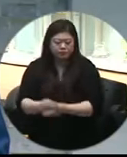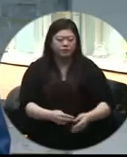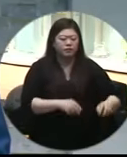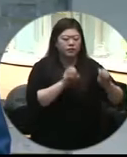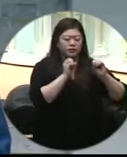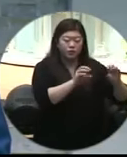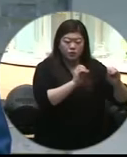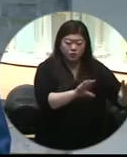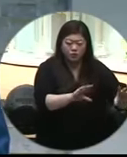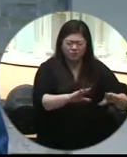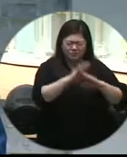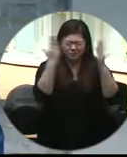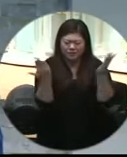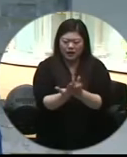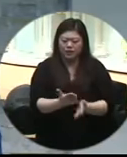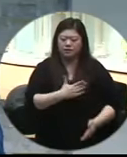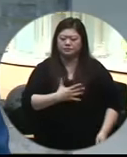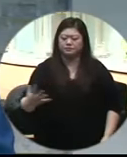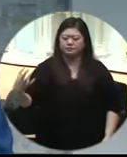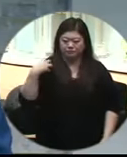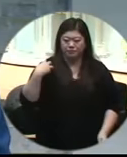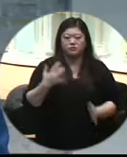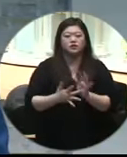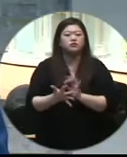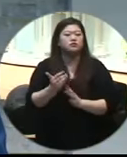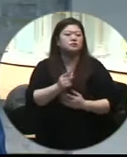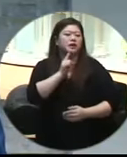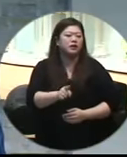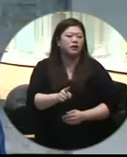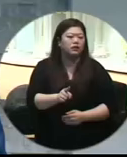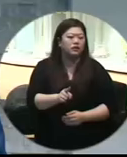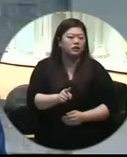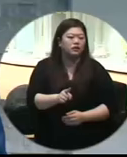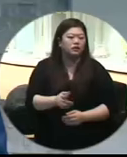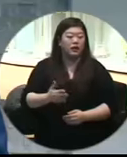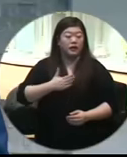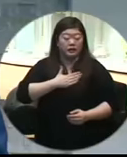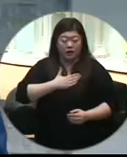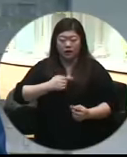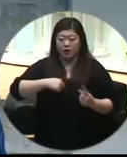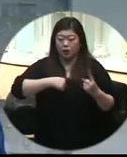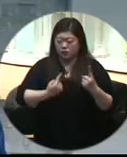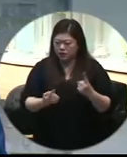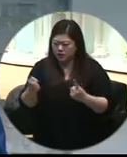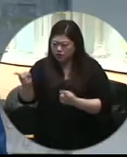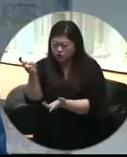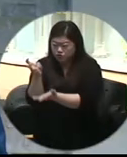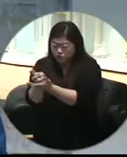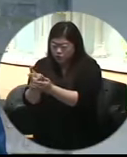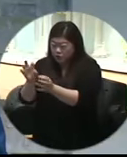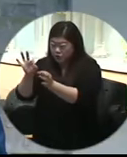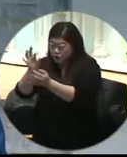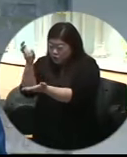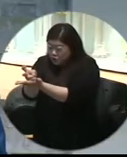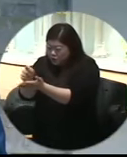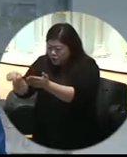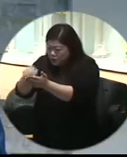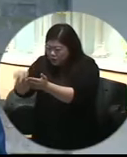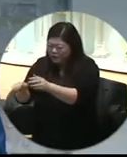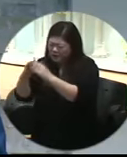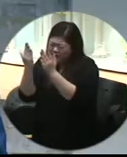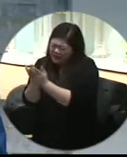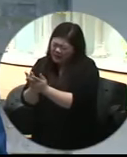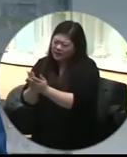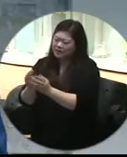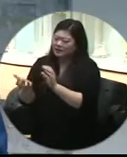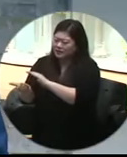거예요. 바로 예수님 내가 이 율법 속에 있는 선지자들이 그렇게